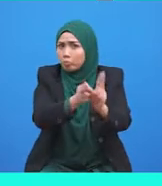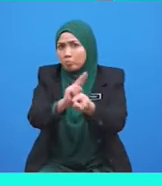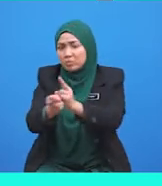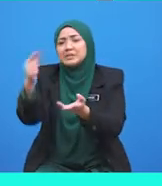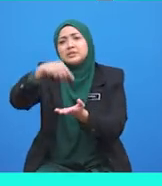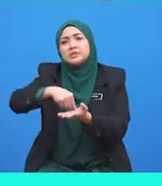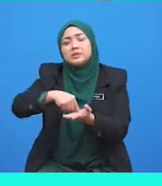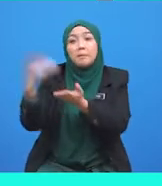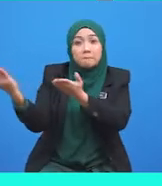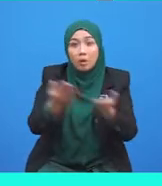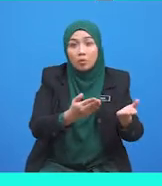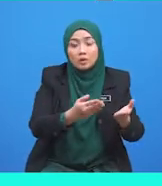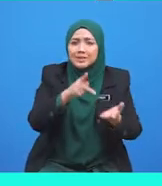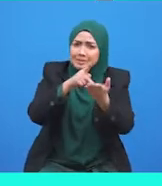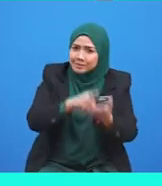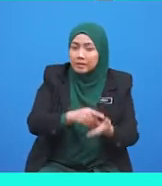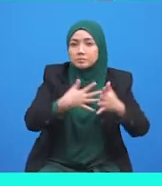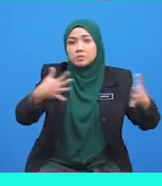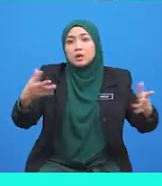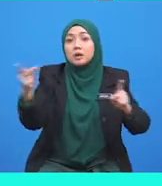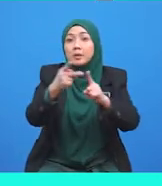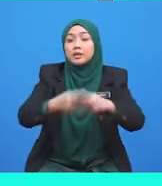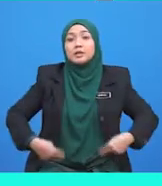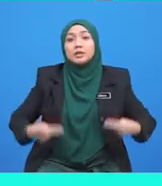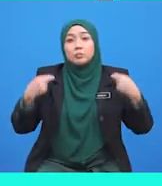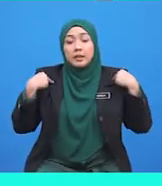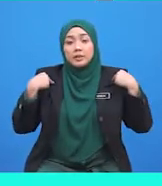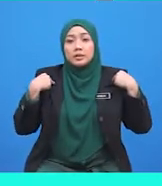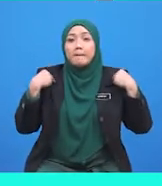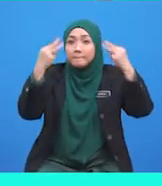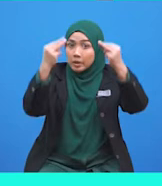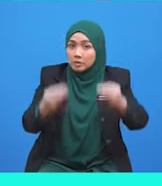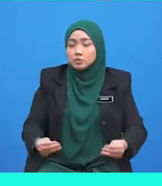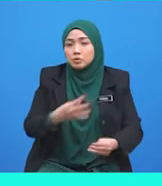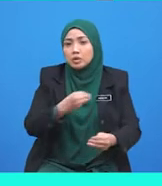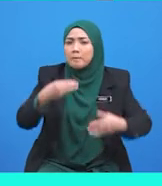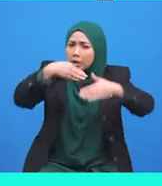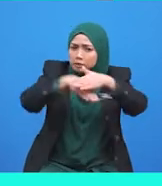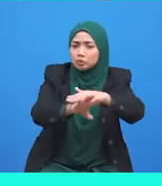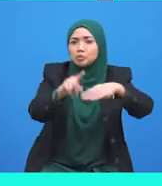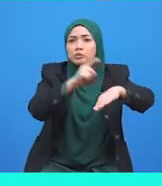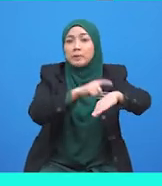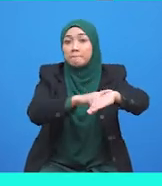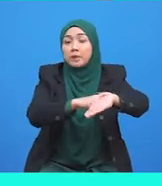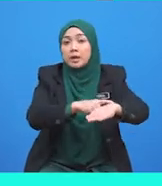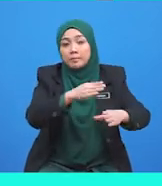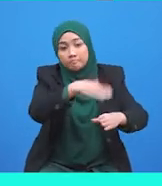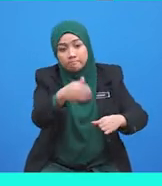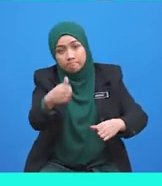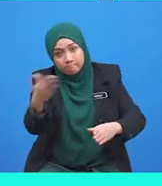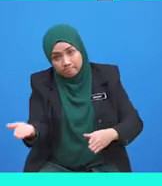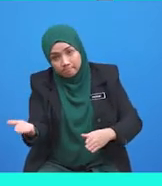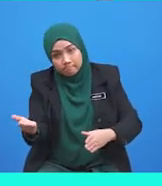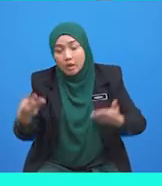Perubahan ini yang membawa kesan besar terhadap kehidupan manusia hingga memasuki zaman berikutnya. Sehingga